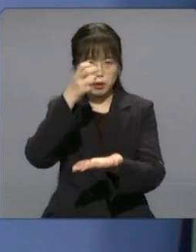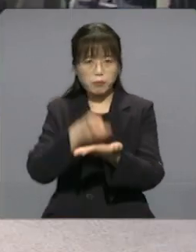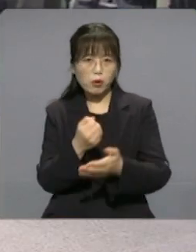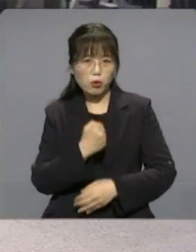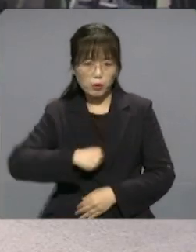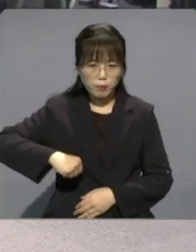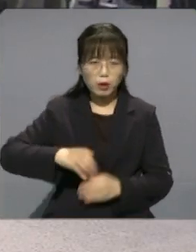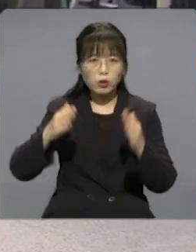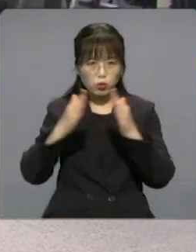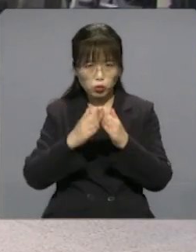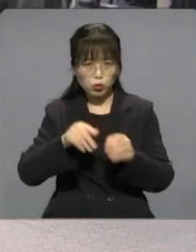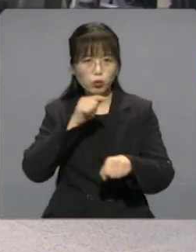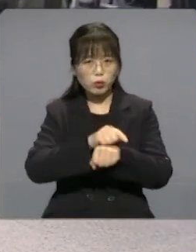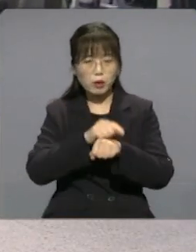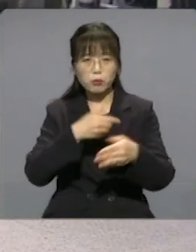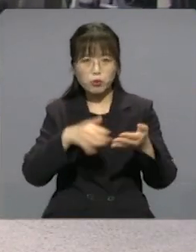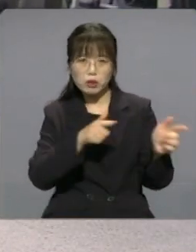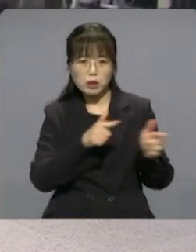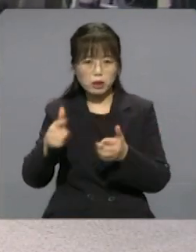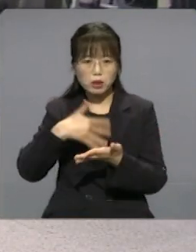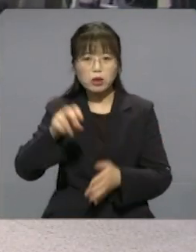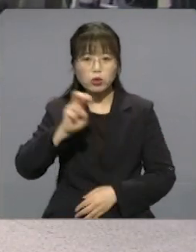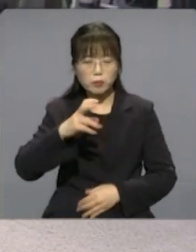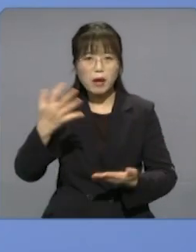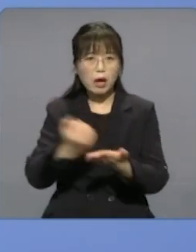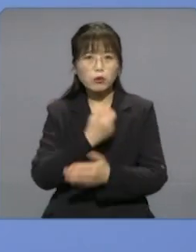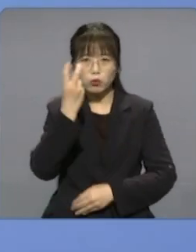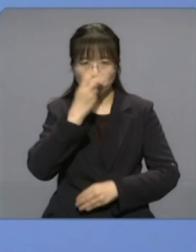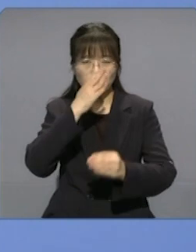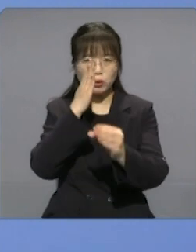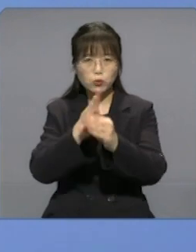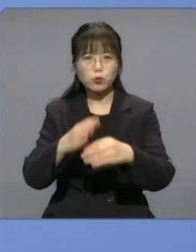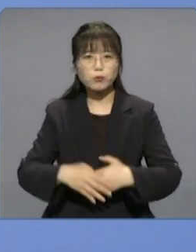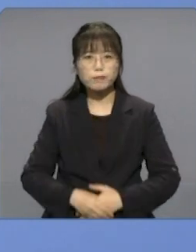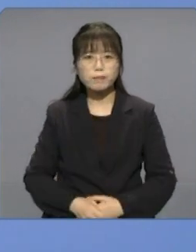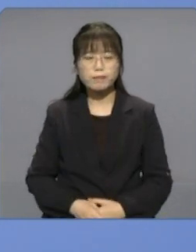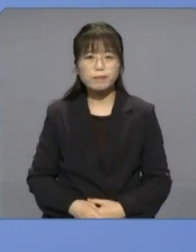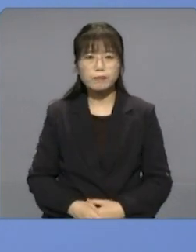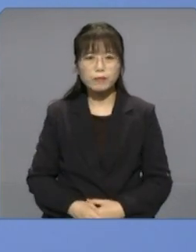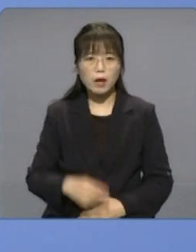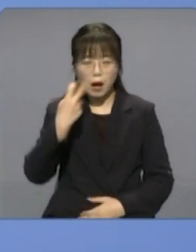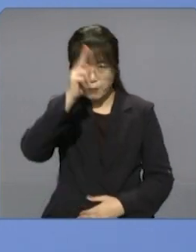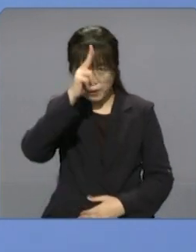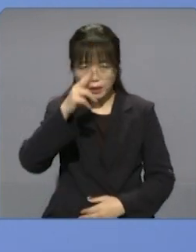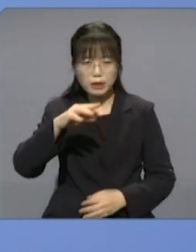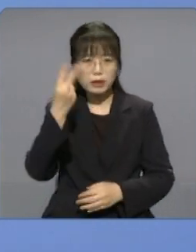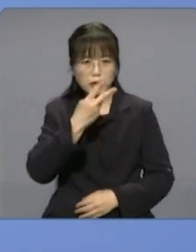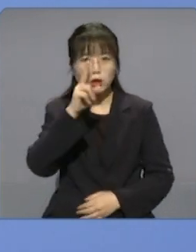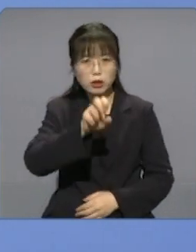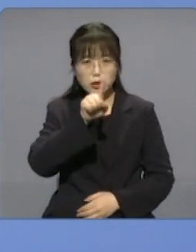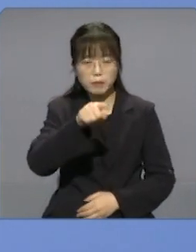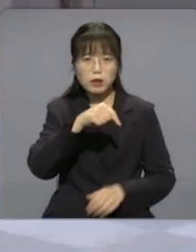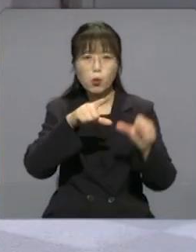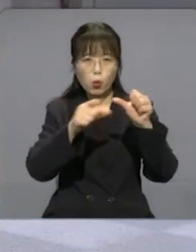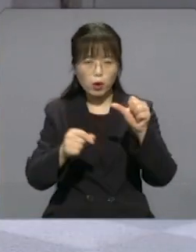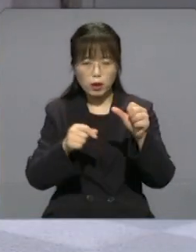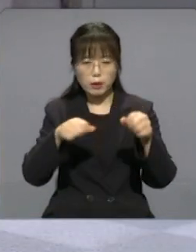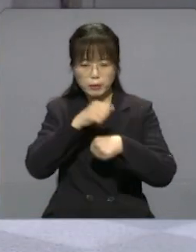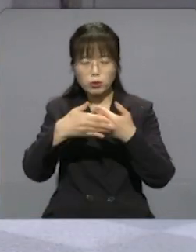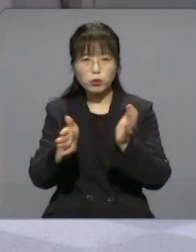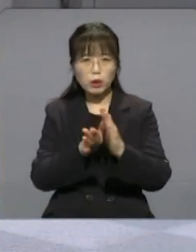혐의로 주거지와 지역구 사무실 등 20곳을 압수수색하고 있습니다. 검찰은 2021년 5월